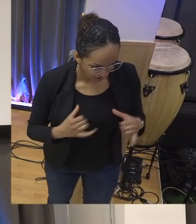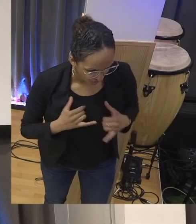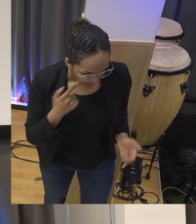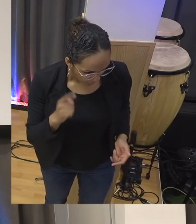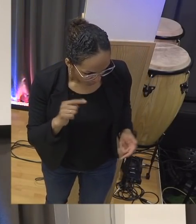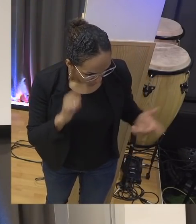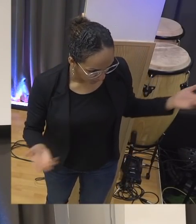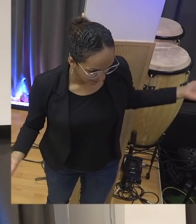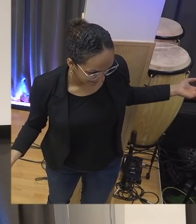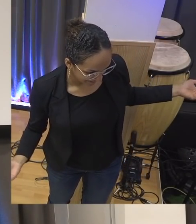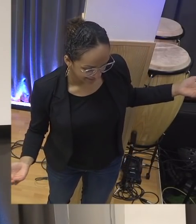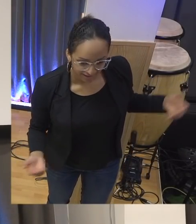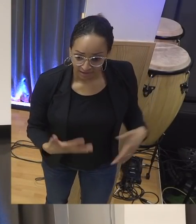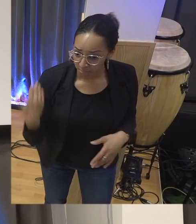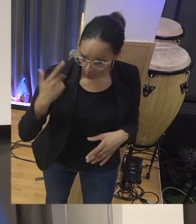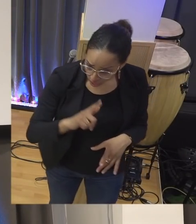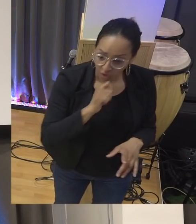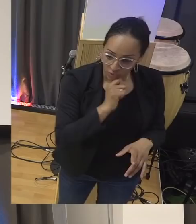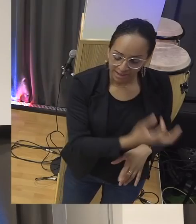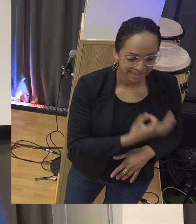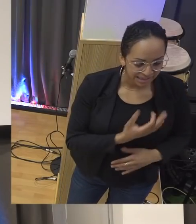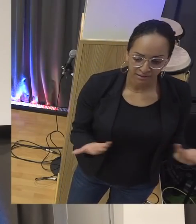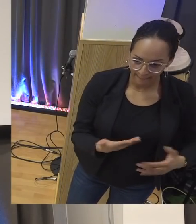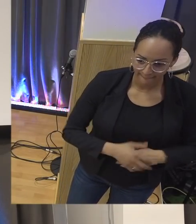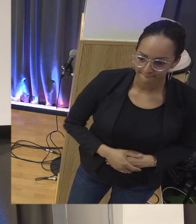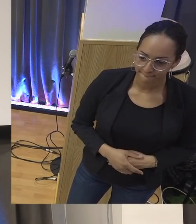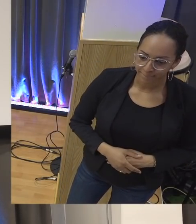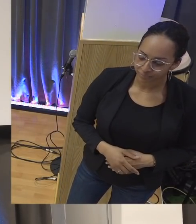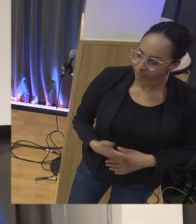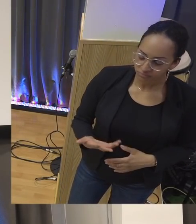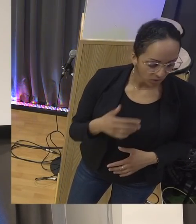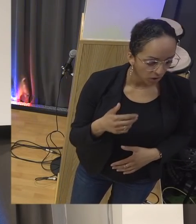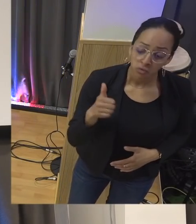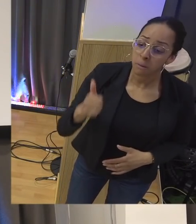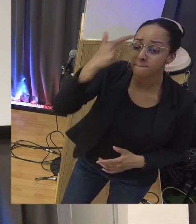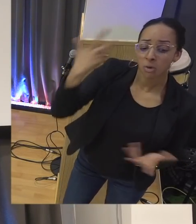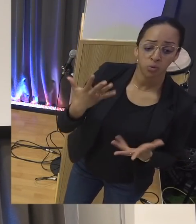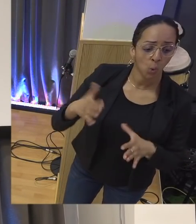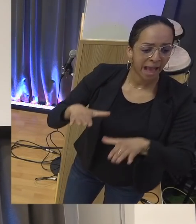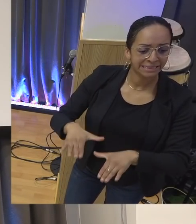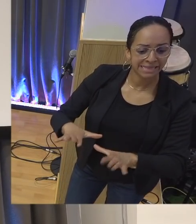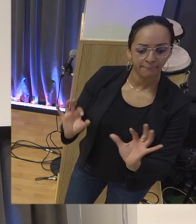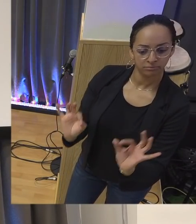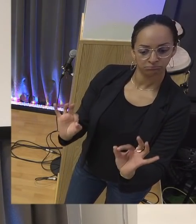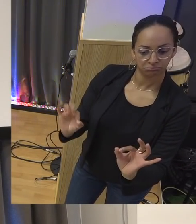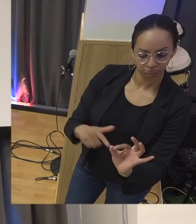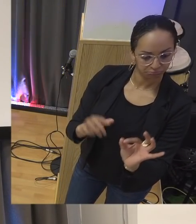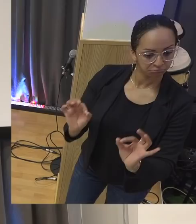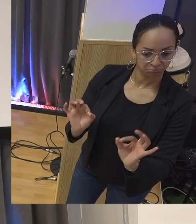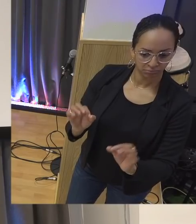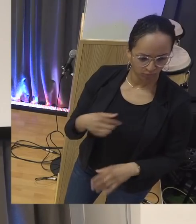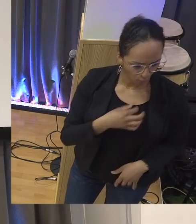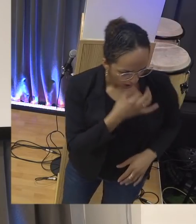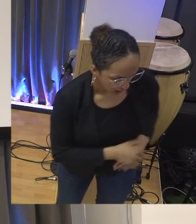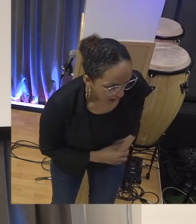Mais dernièrement, les journalistes, ils m'ont dit, qu'est-ce que vous pensez de l'islam modéré? Je dis aux journalistes,